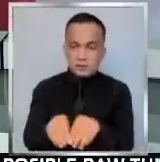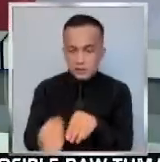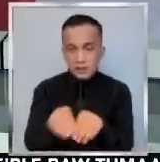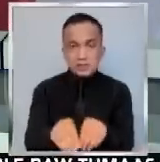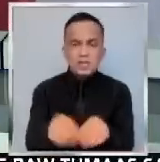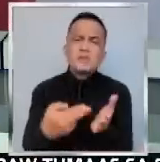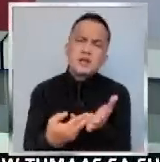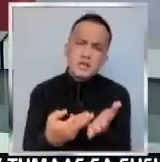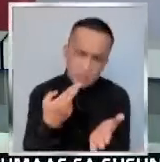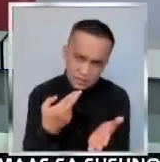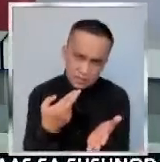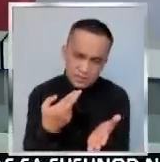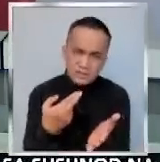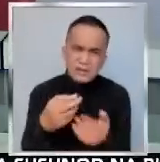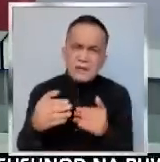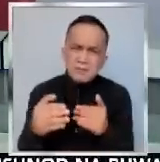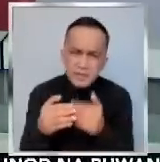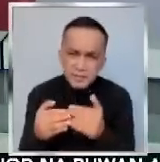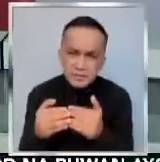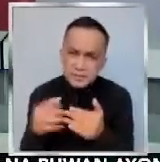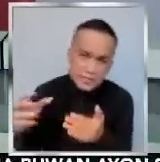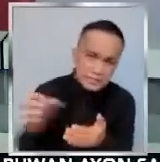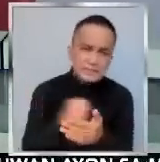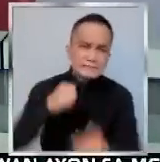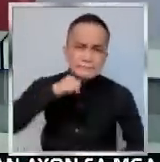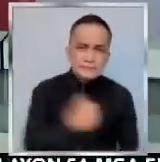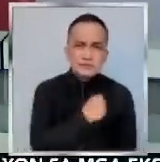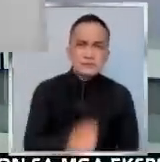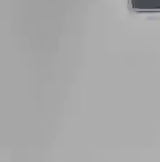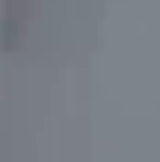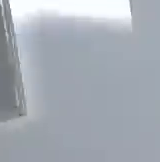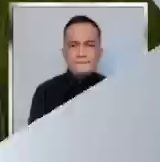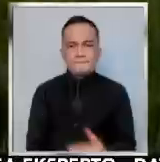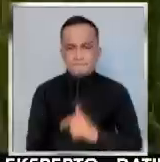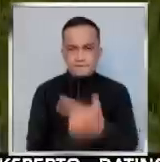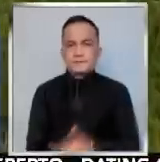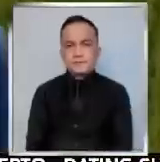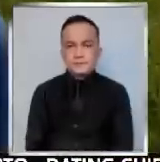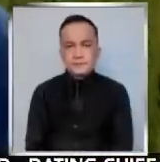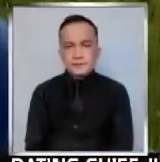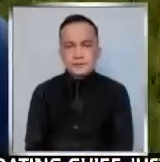na malapit na sanang anihin. Narito ang pagtutok ni Bernadette Reyes.